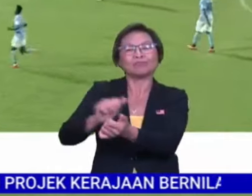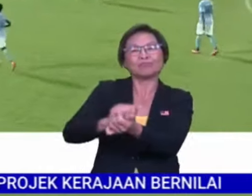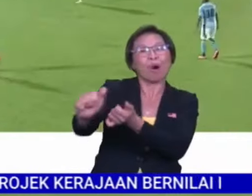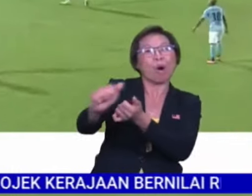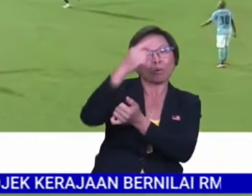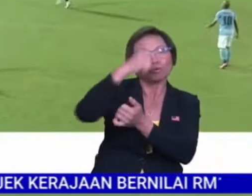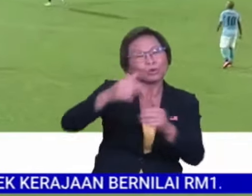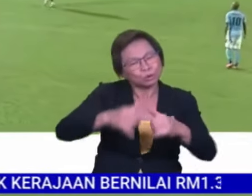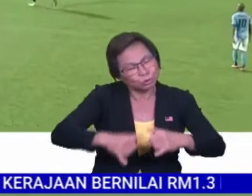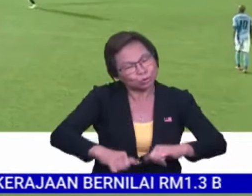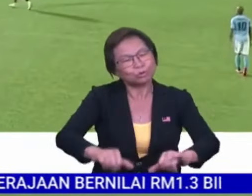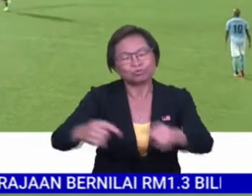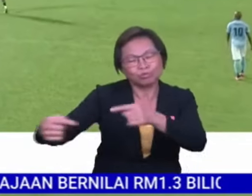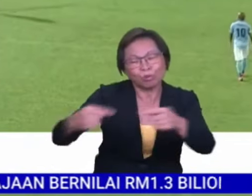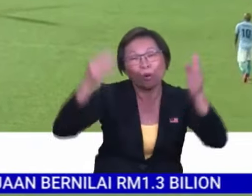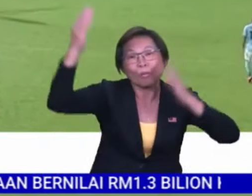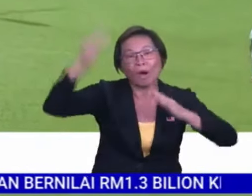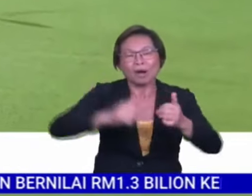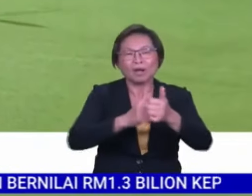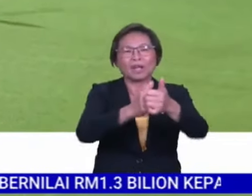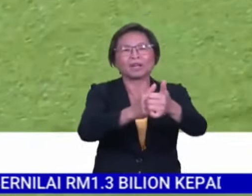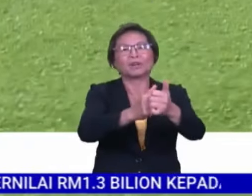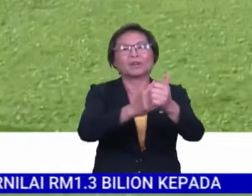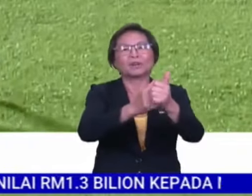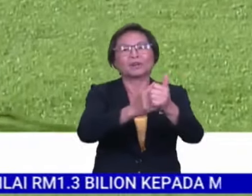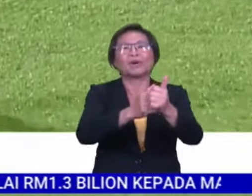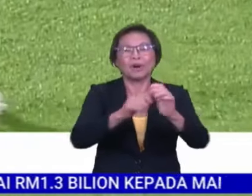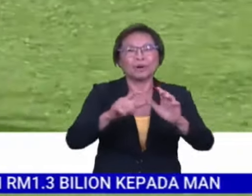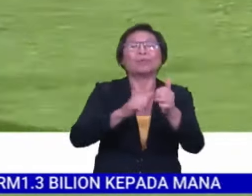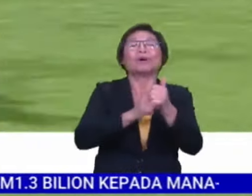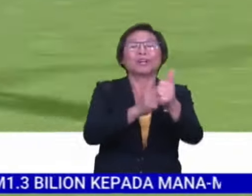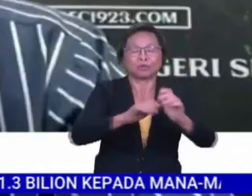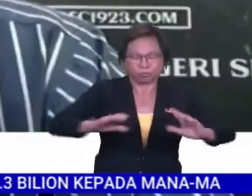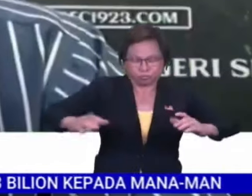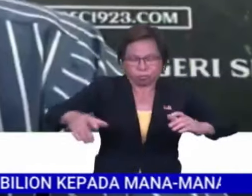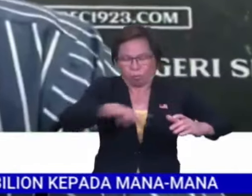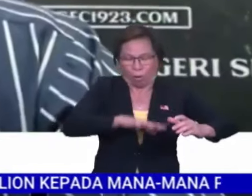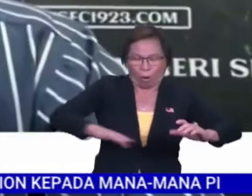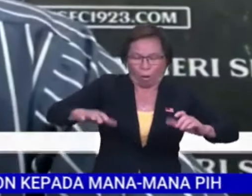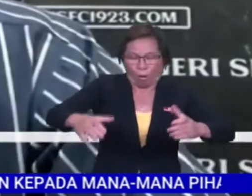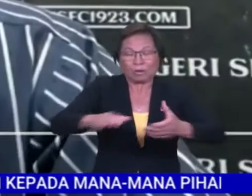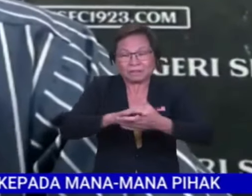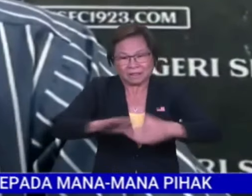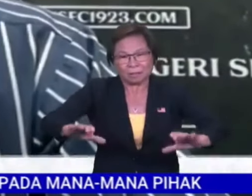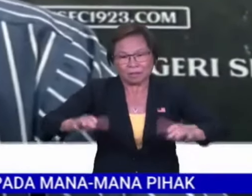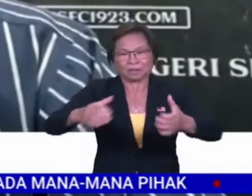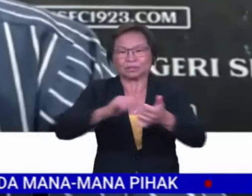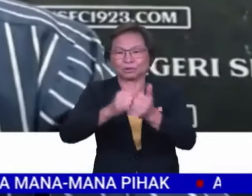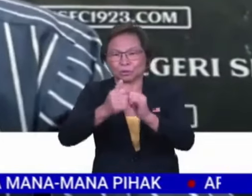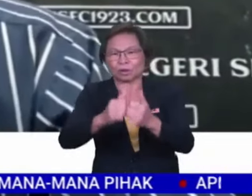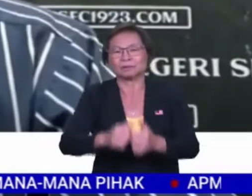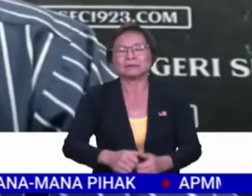MKN untuk meneruskan Liga Malaysia mengikut modul gelembung sukan. It's a real challenging time untuk kita